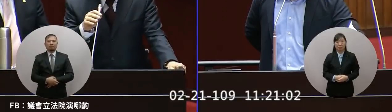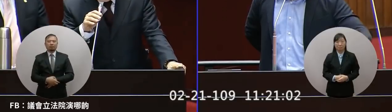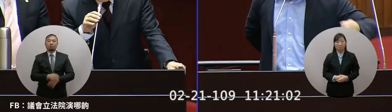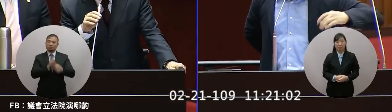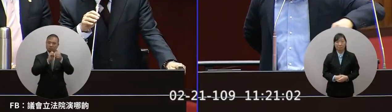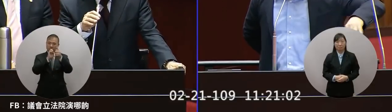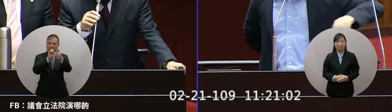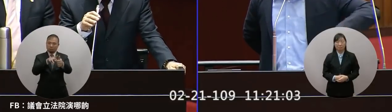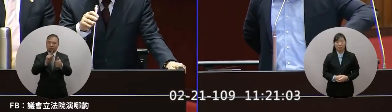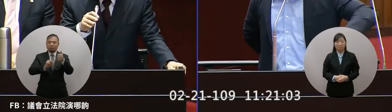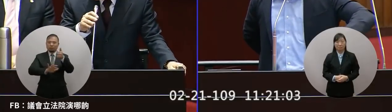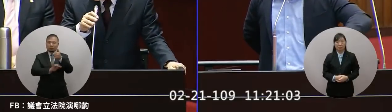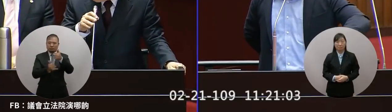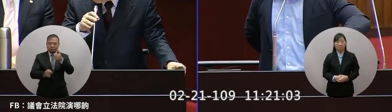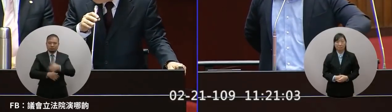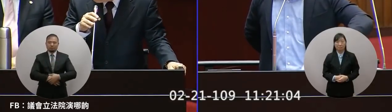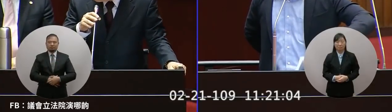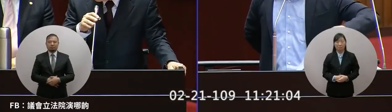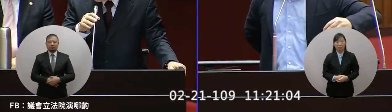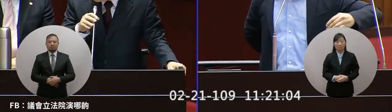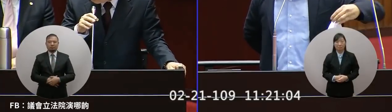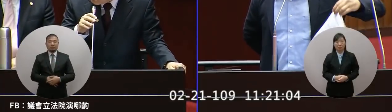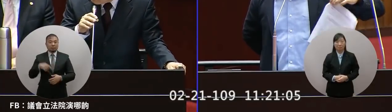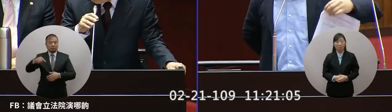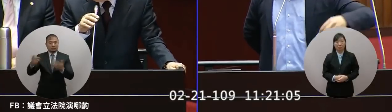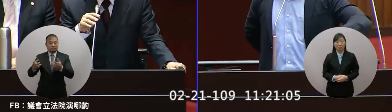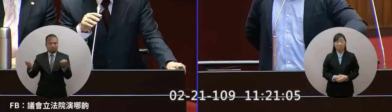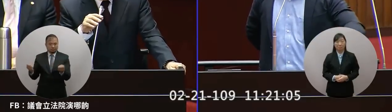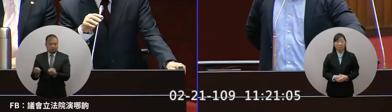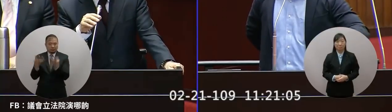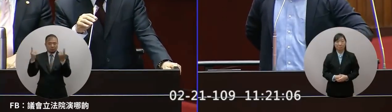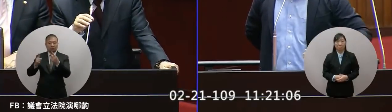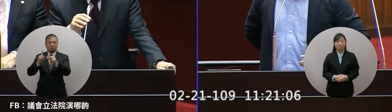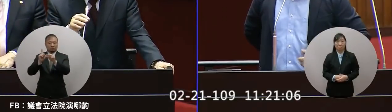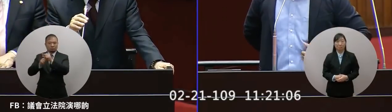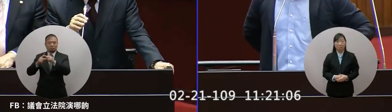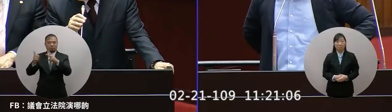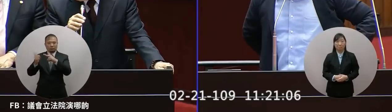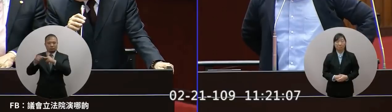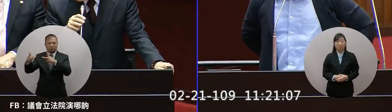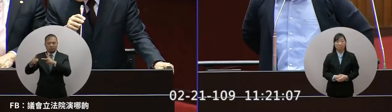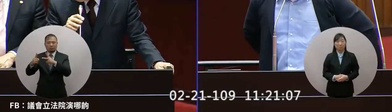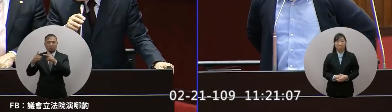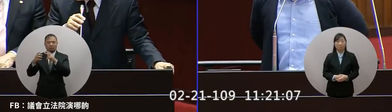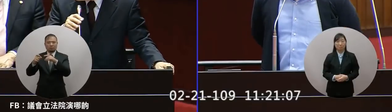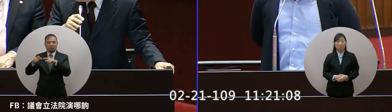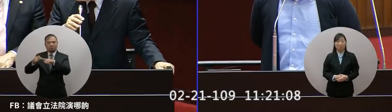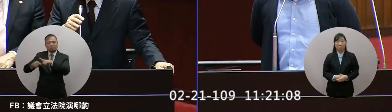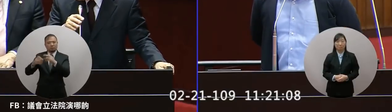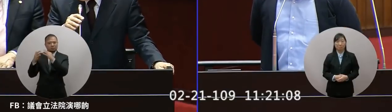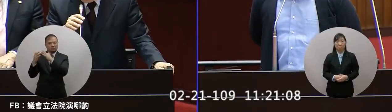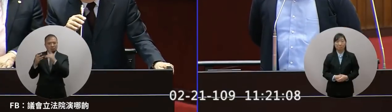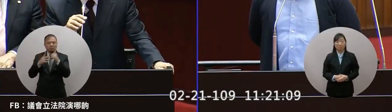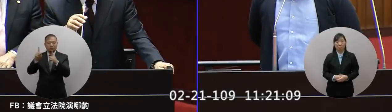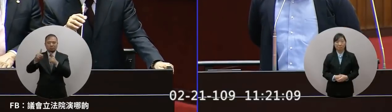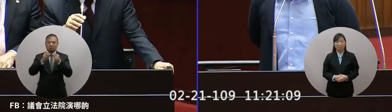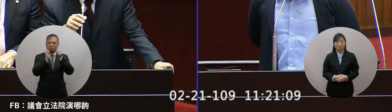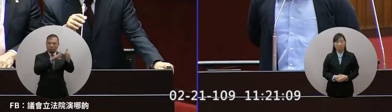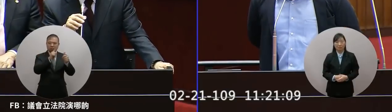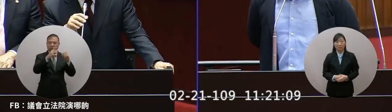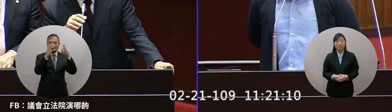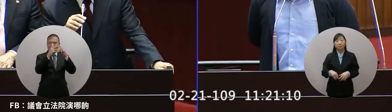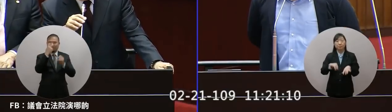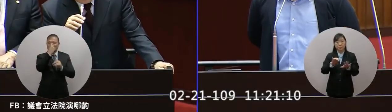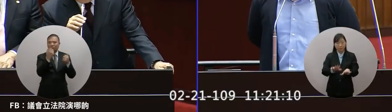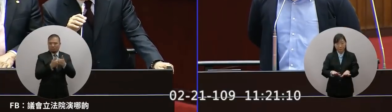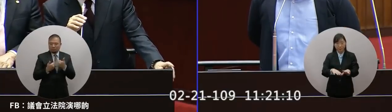后，中小企就来跟金管会跟我们报告，事实上我们都有掌握这个状况。那后续的这个